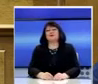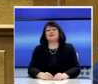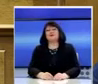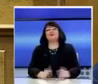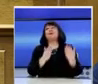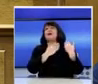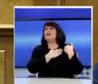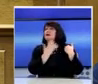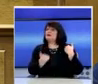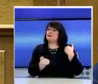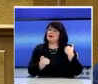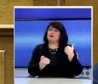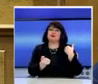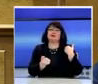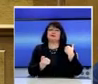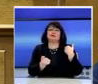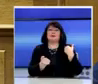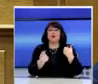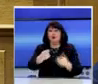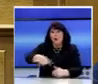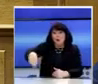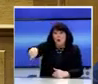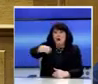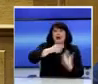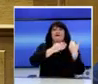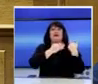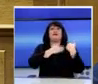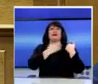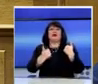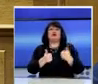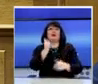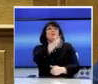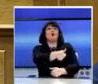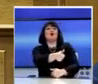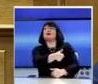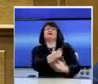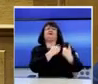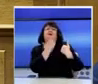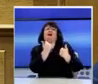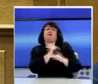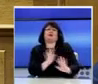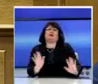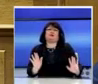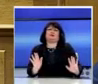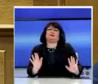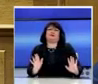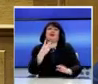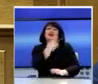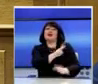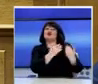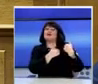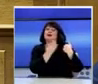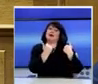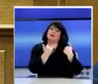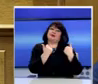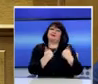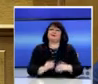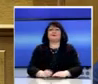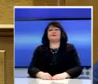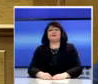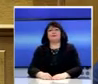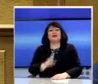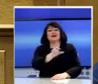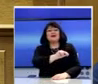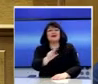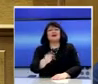Υπάρχουν ευθύνες όλων των άλλων, εκτός από τις δικές σας. Και βεβαίως το ίδιο ισχύει για την